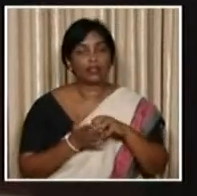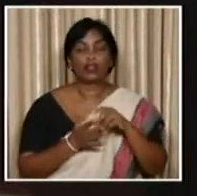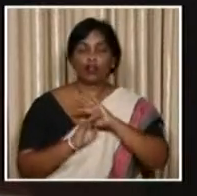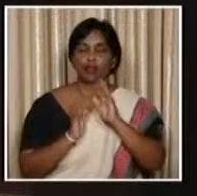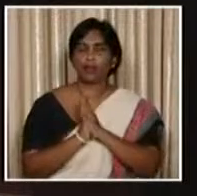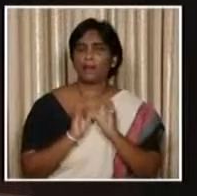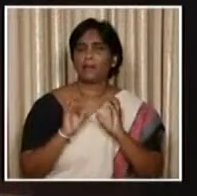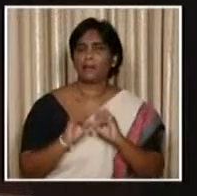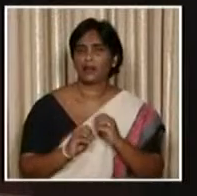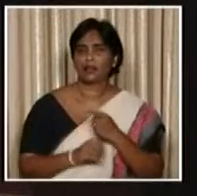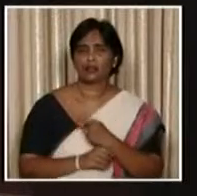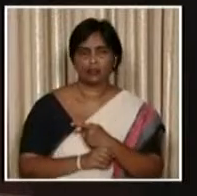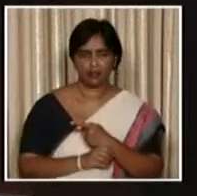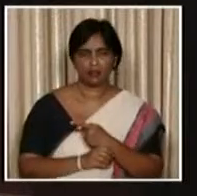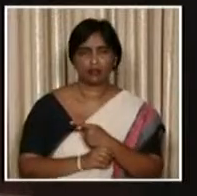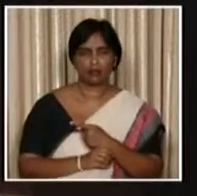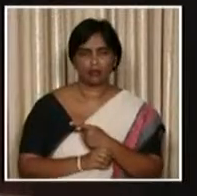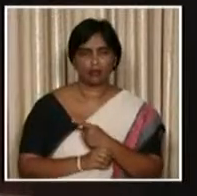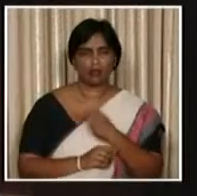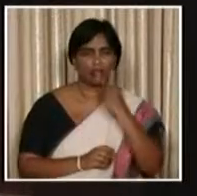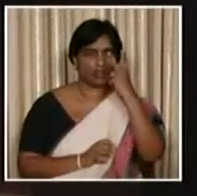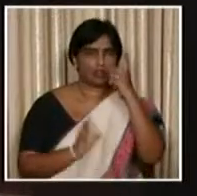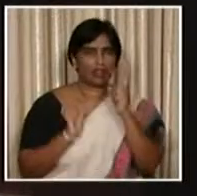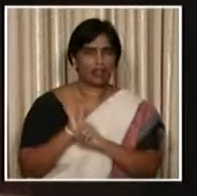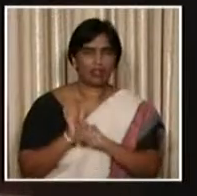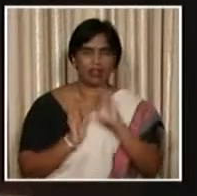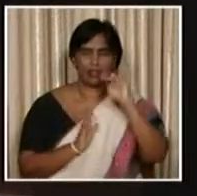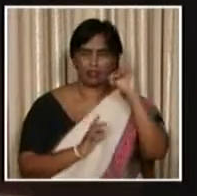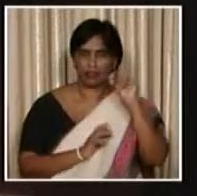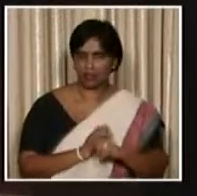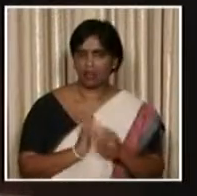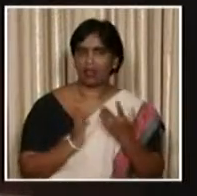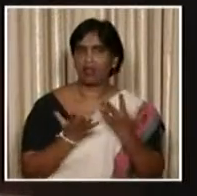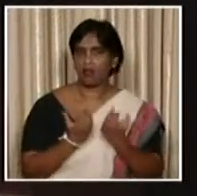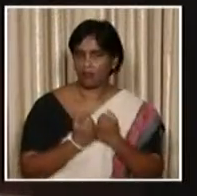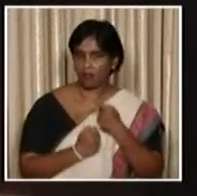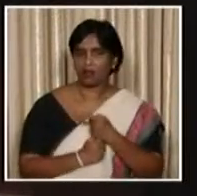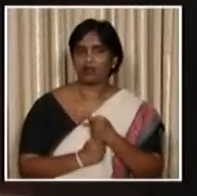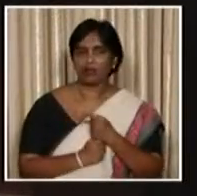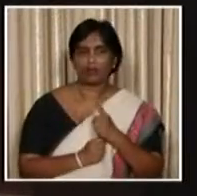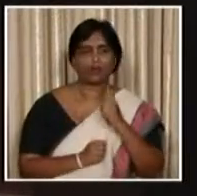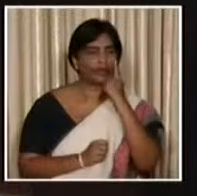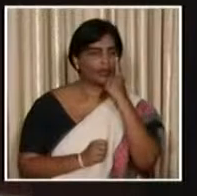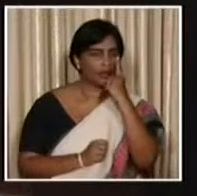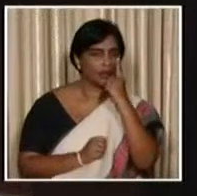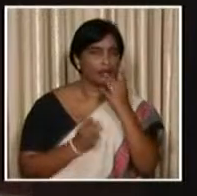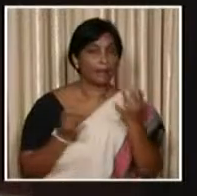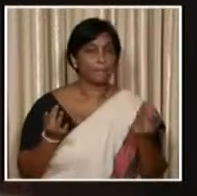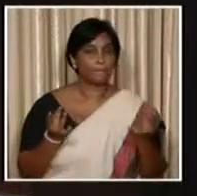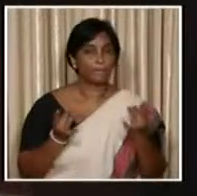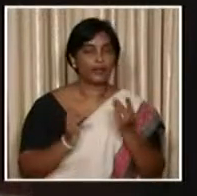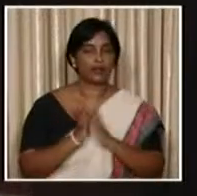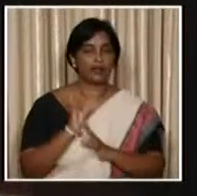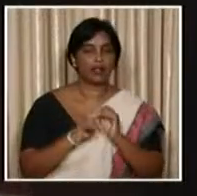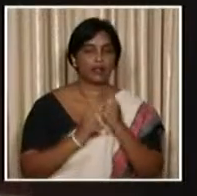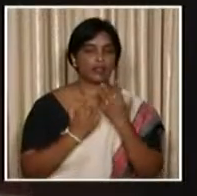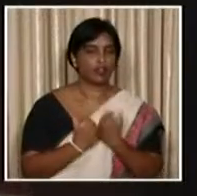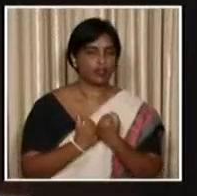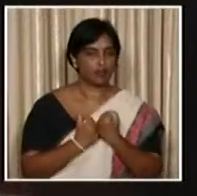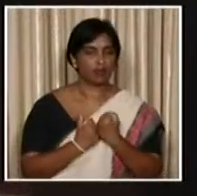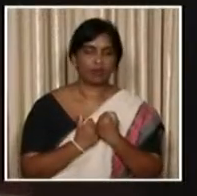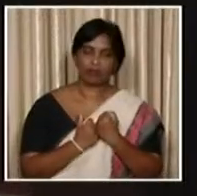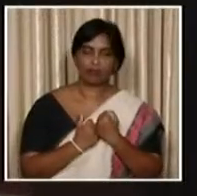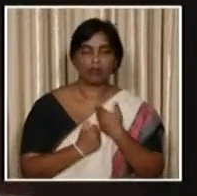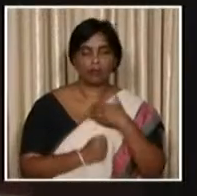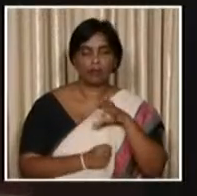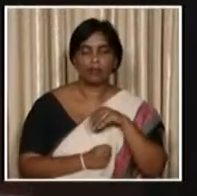බිඳුවයි. මොකද 240 ගානක් ඡන්ද හම්බුන හින්දා එක පින් මන්ත්‍රීකමක් හම්බුණා. ඒක ලැබුණා.